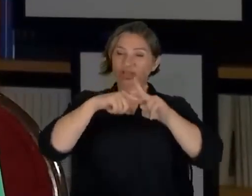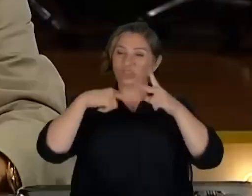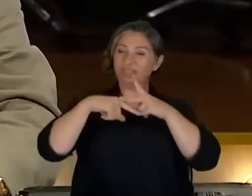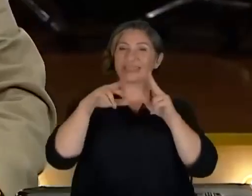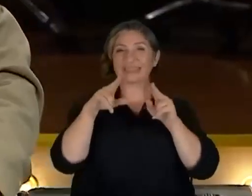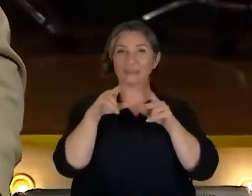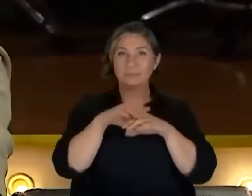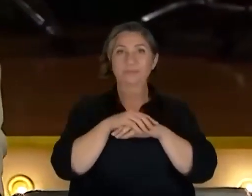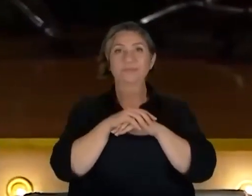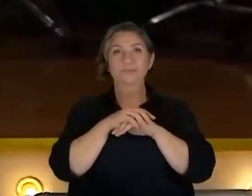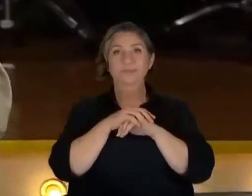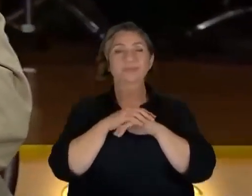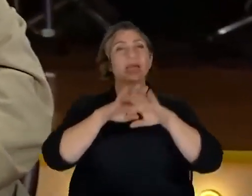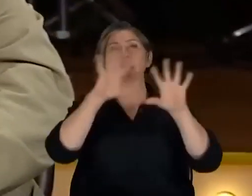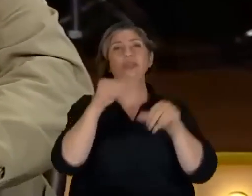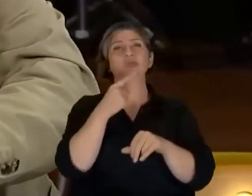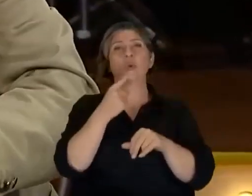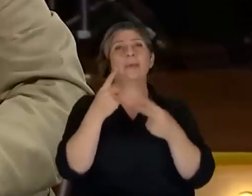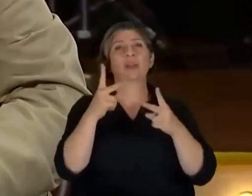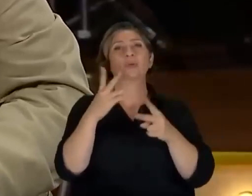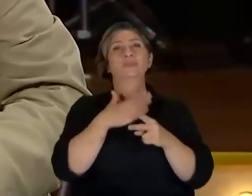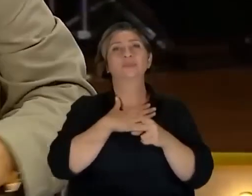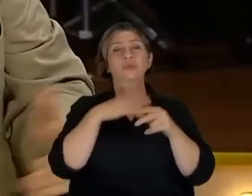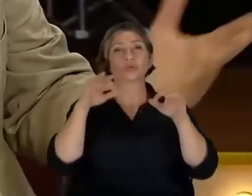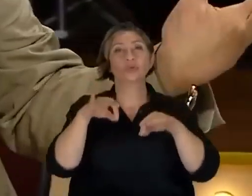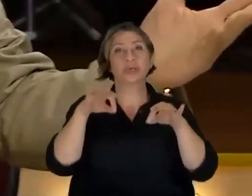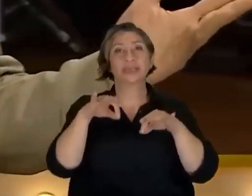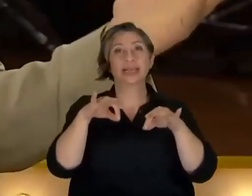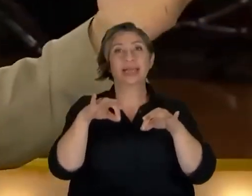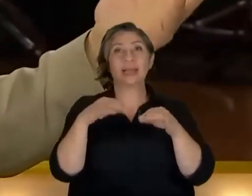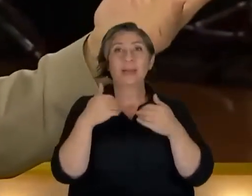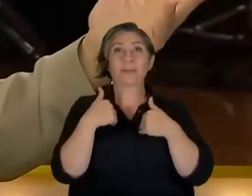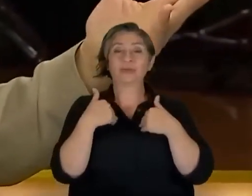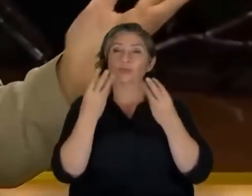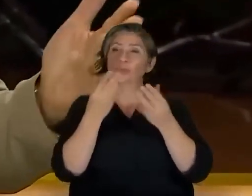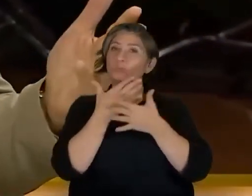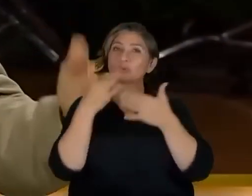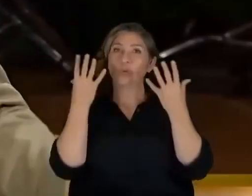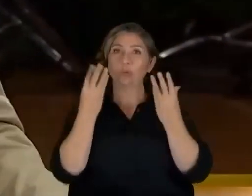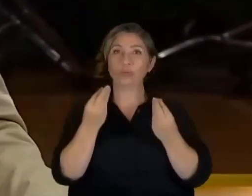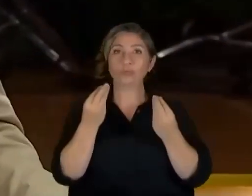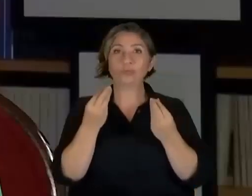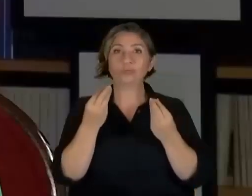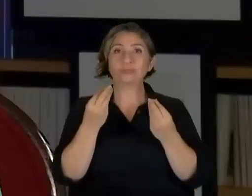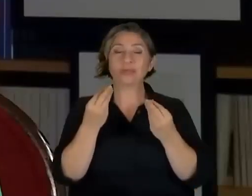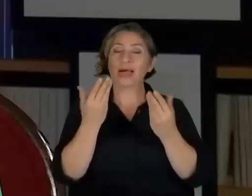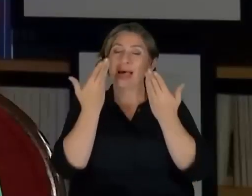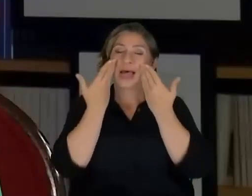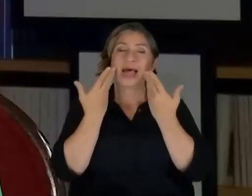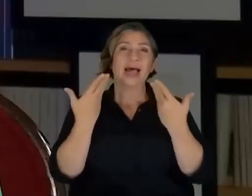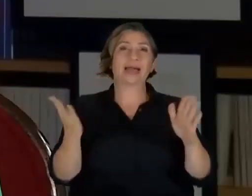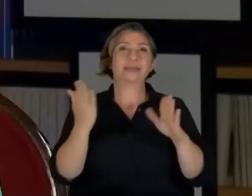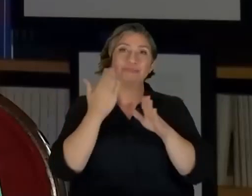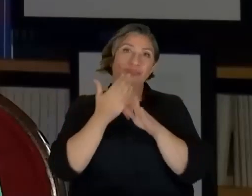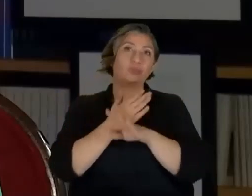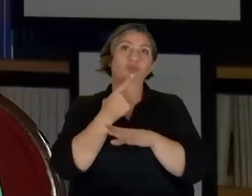formlarına getiriyorsunuz. Evet. Her şeyi söylüyorum. Ama şu anda ben büyük mutluluk duydum, evet, ve hayran kaldık